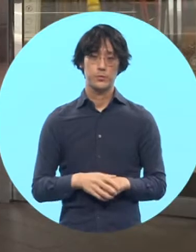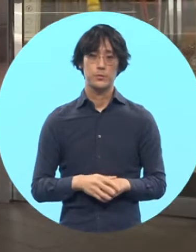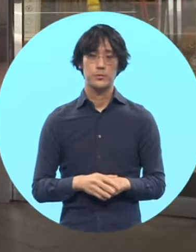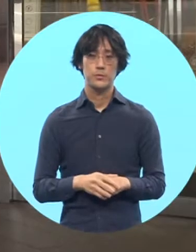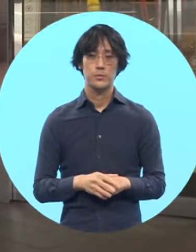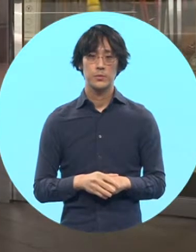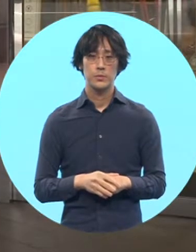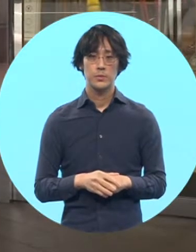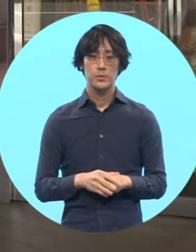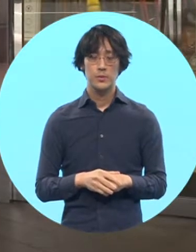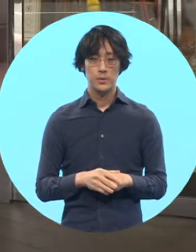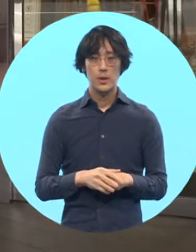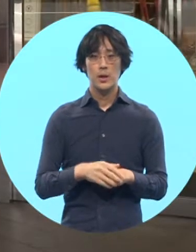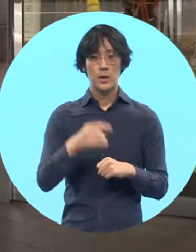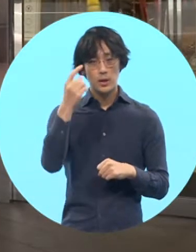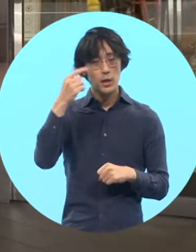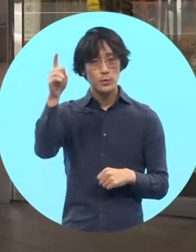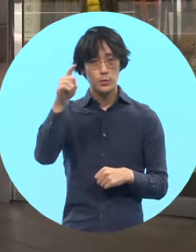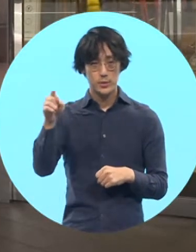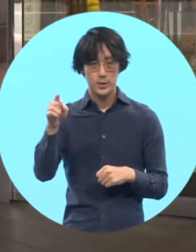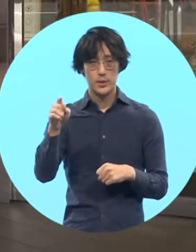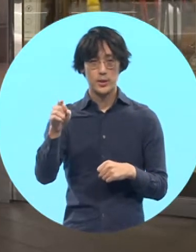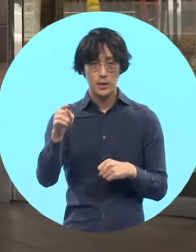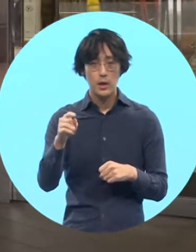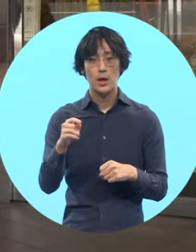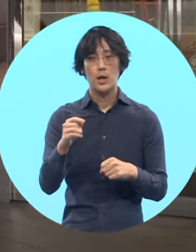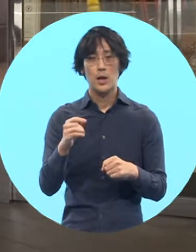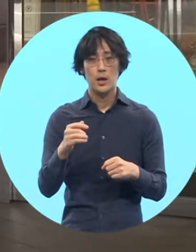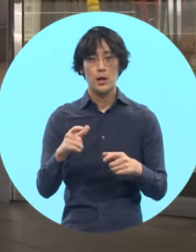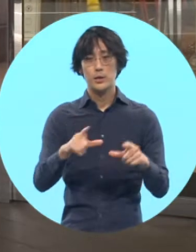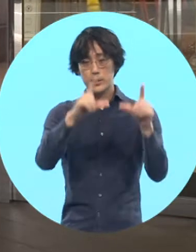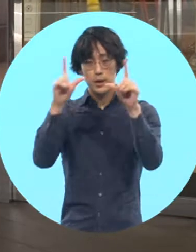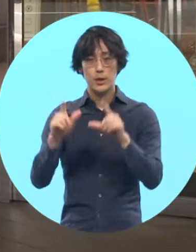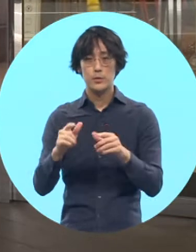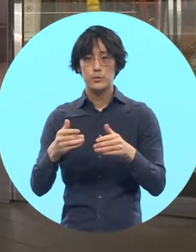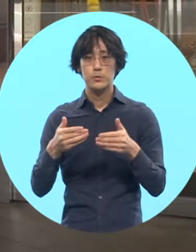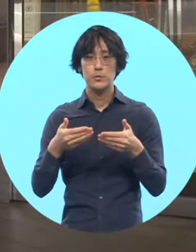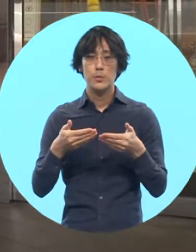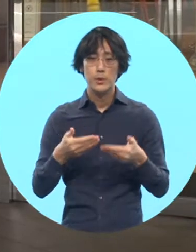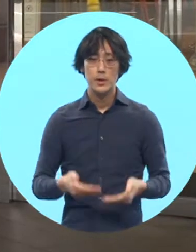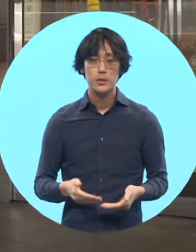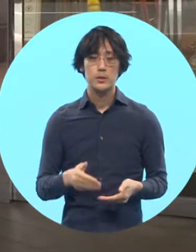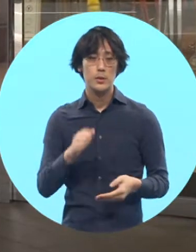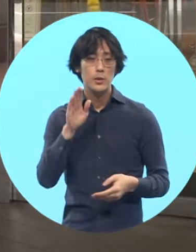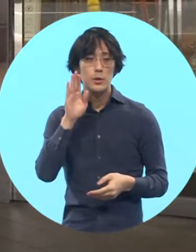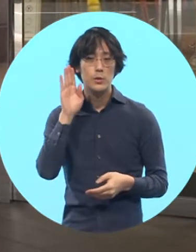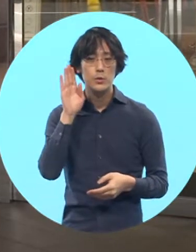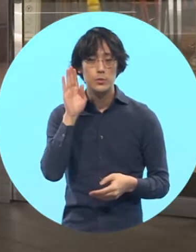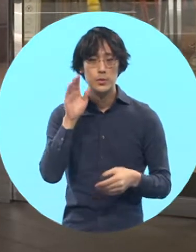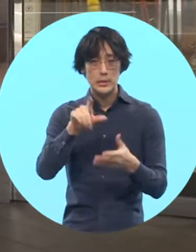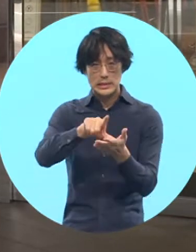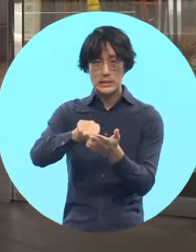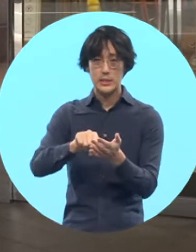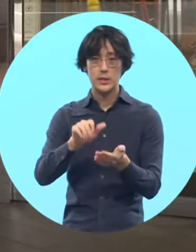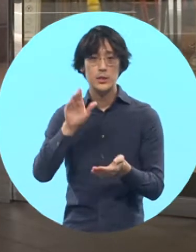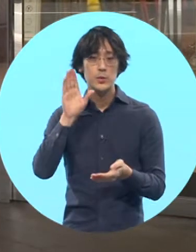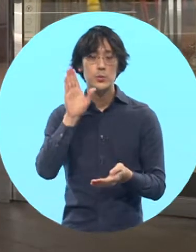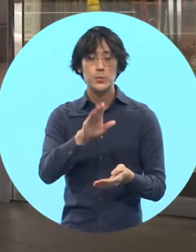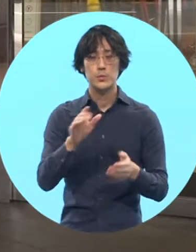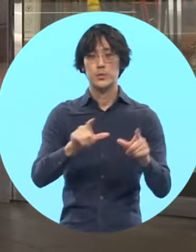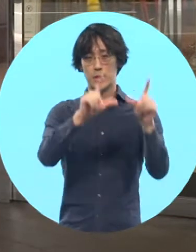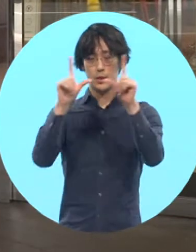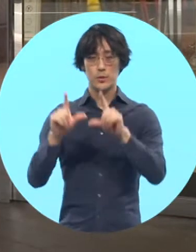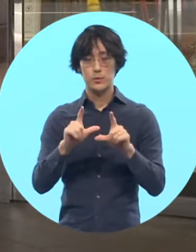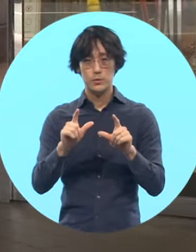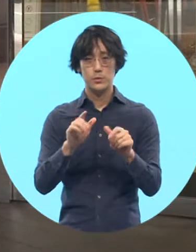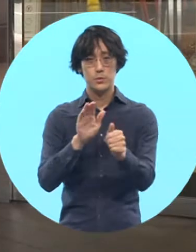金沢に住む外国の方がより暮らしやすく、そして地域に溶け込む手助けをしている方たちがいるそうです。今